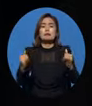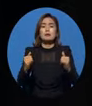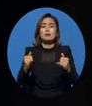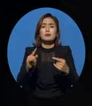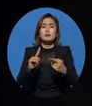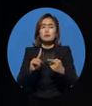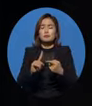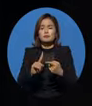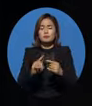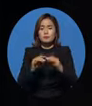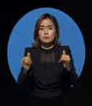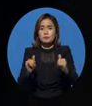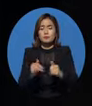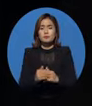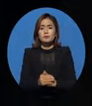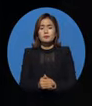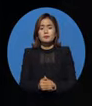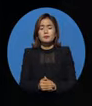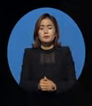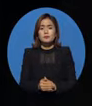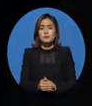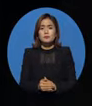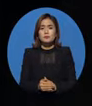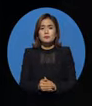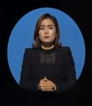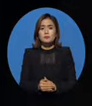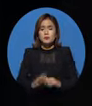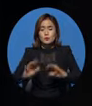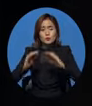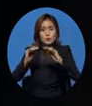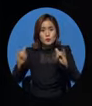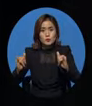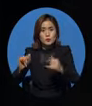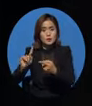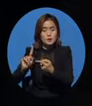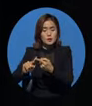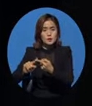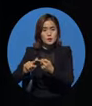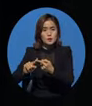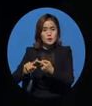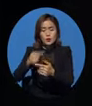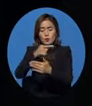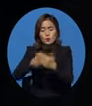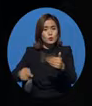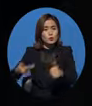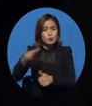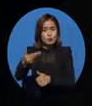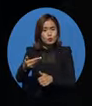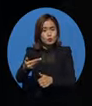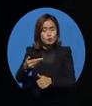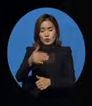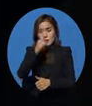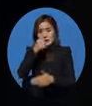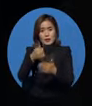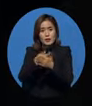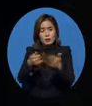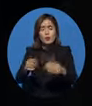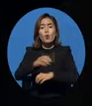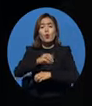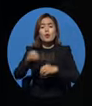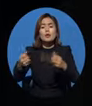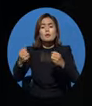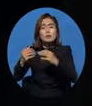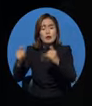지배력이 있는 어 돼서 이렇게 더 국민들 을에 대해서 손해를 끼치는 걸 담합 이라고 하는데 오히려 힘이